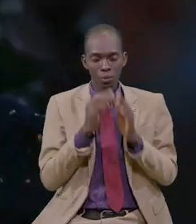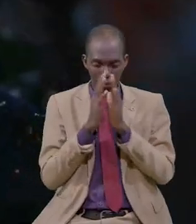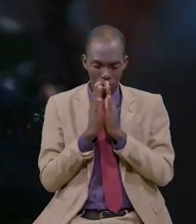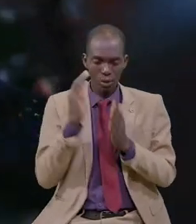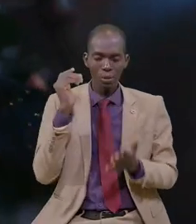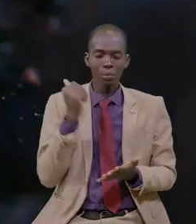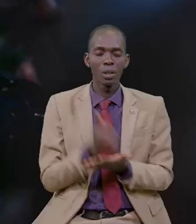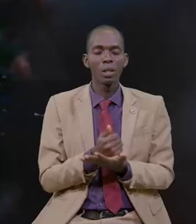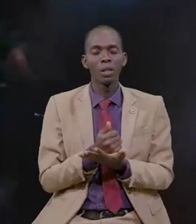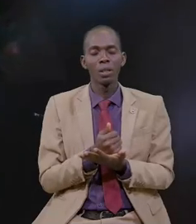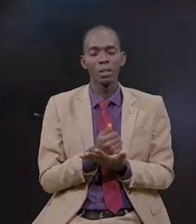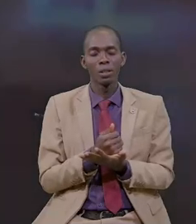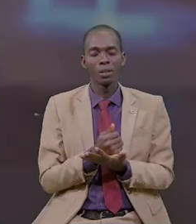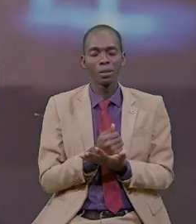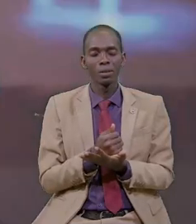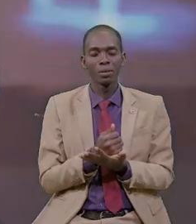prions.